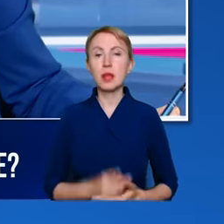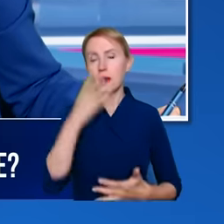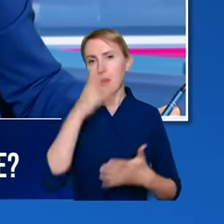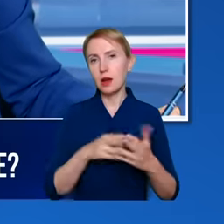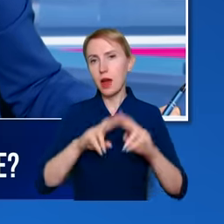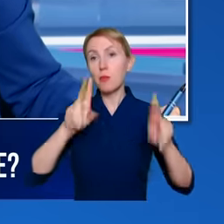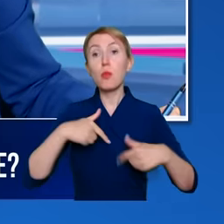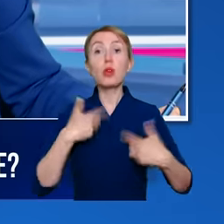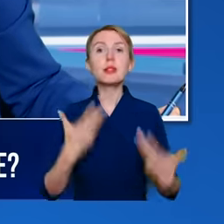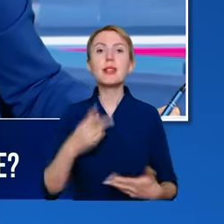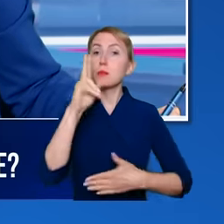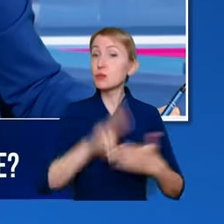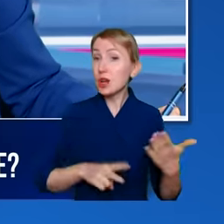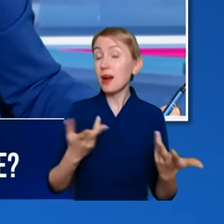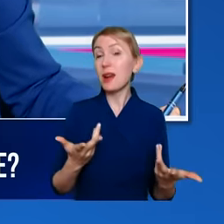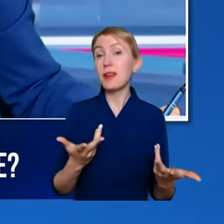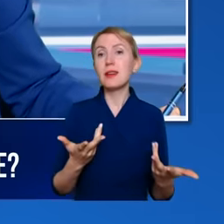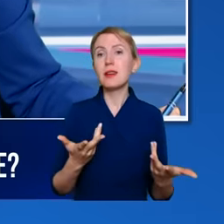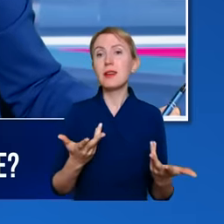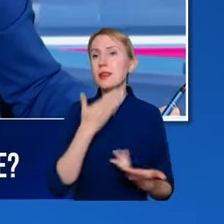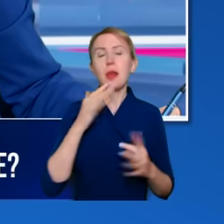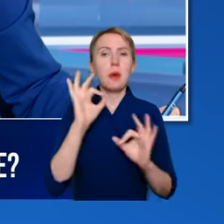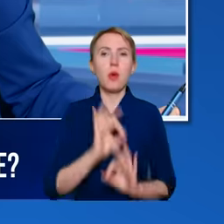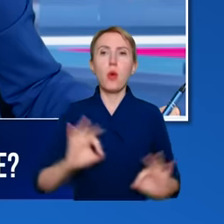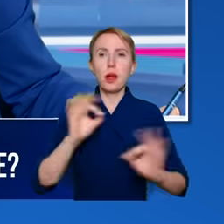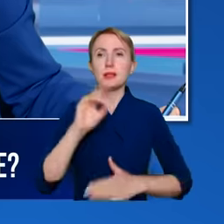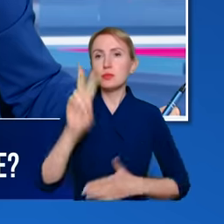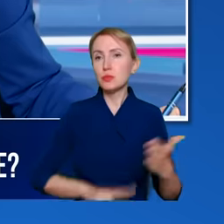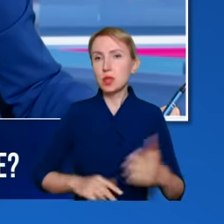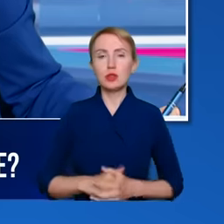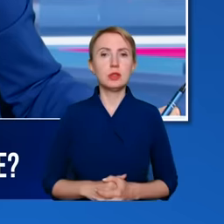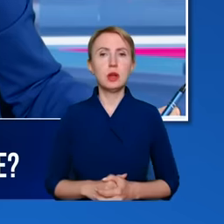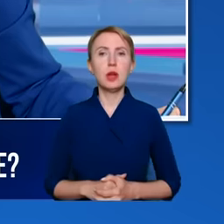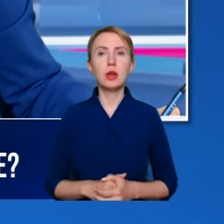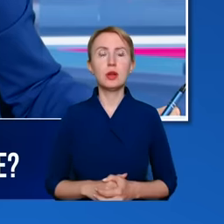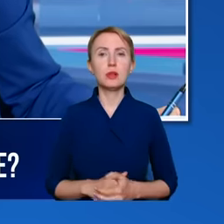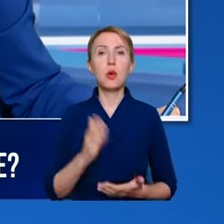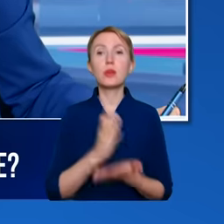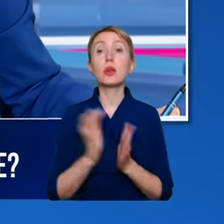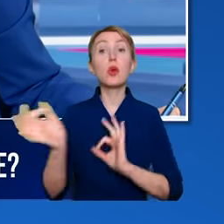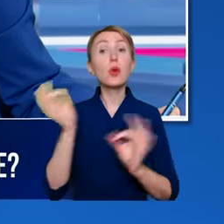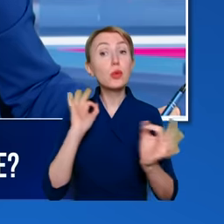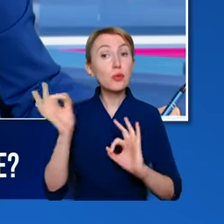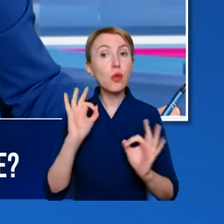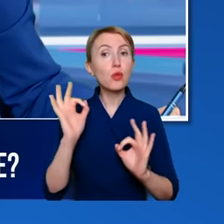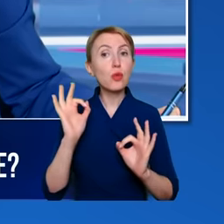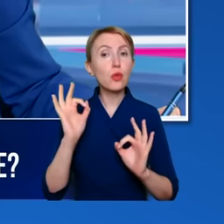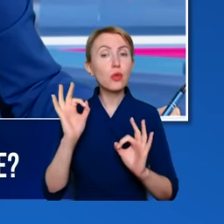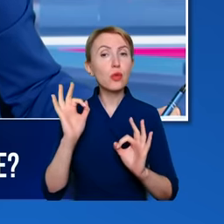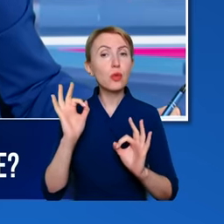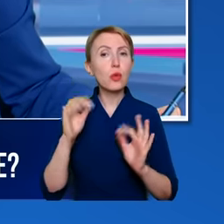chciałbym go przeczytać, ale nie miałem okazji go przeczytać. Są tylko jakieś doniesienia, informacje, które